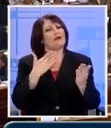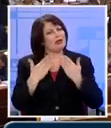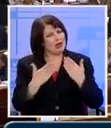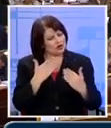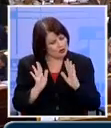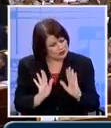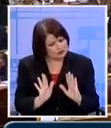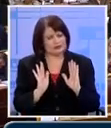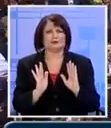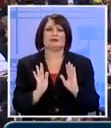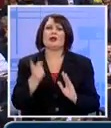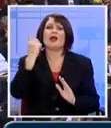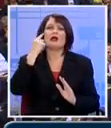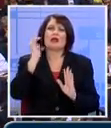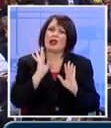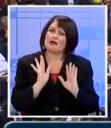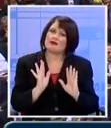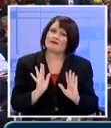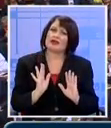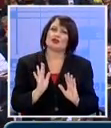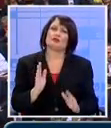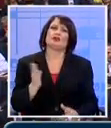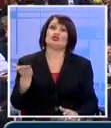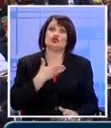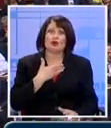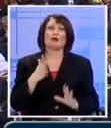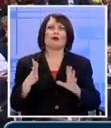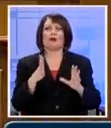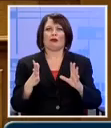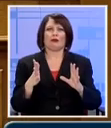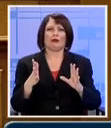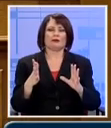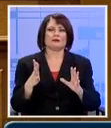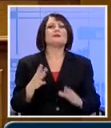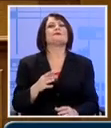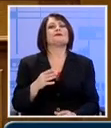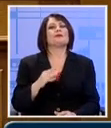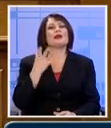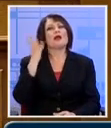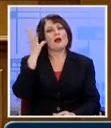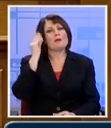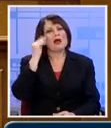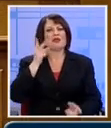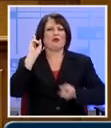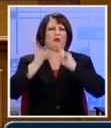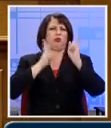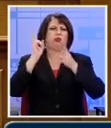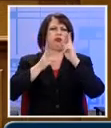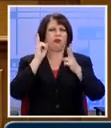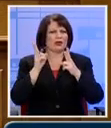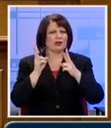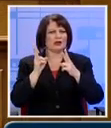κατανόηση, αντιλαμβανόμαστε πλήρως και το σοκ και τον κλονισμό εκείνων που είχαν μάθει να καταγγέλουν όλα αυτά ως